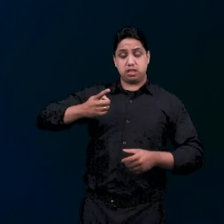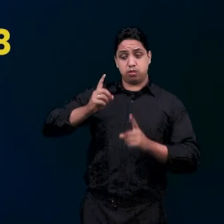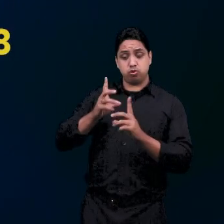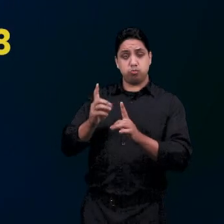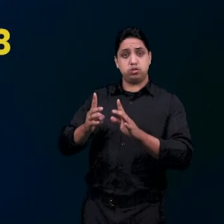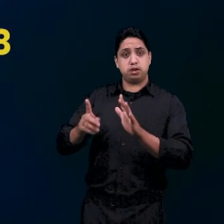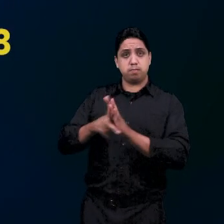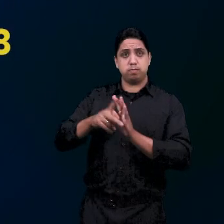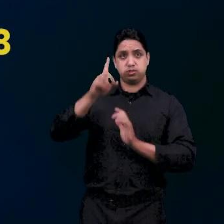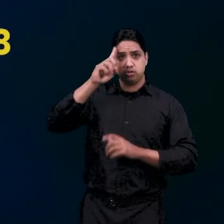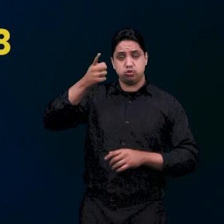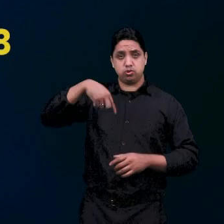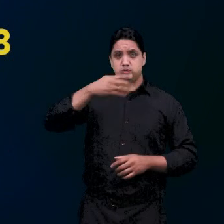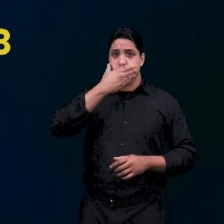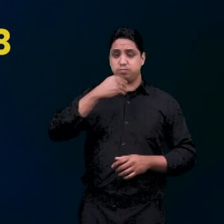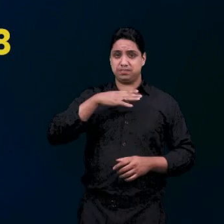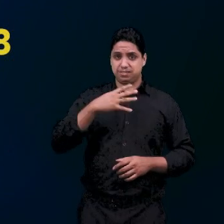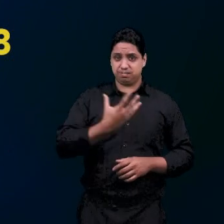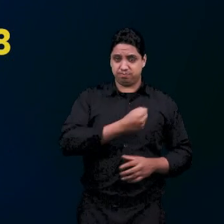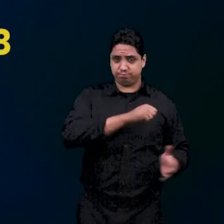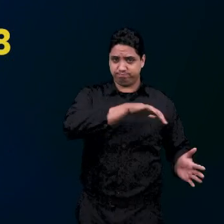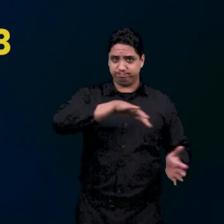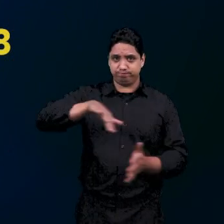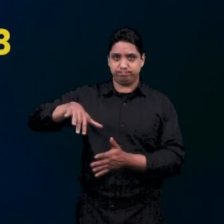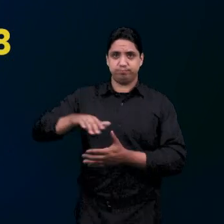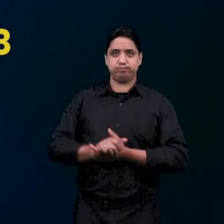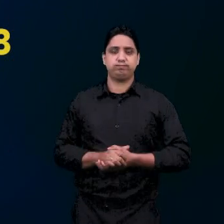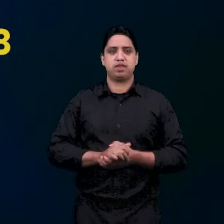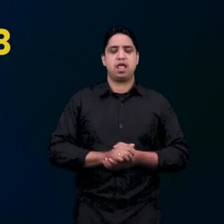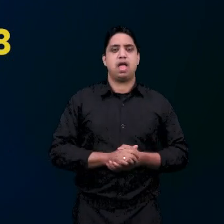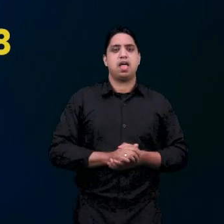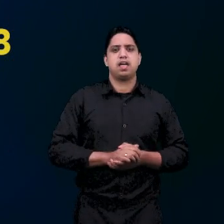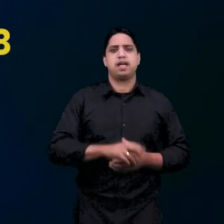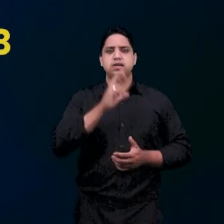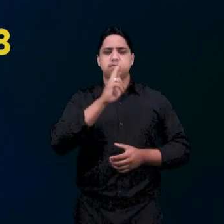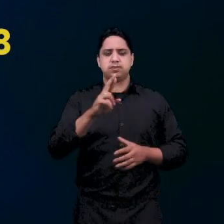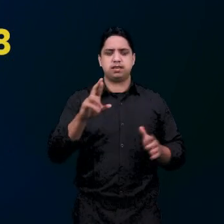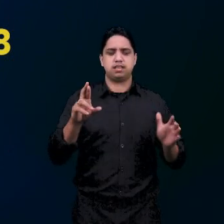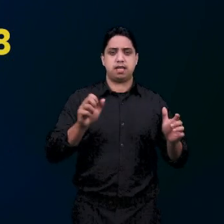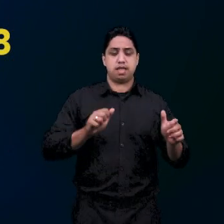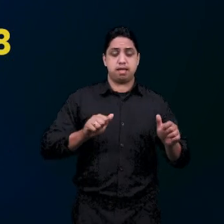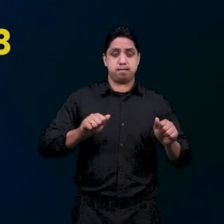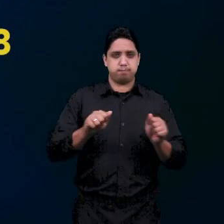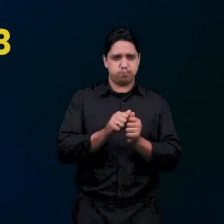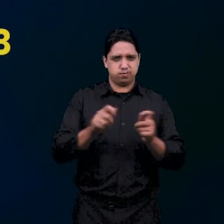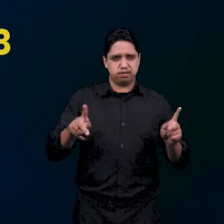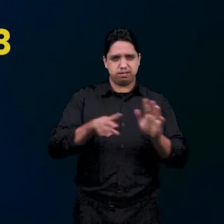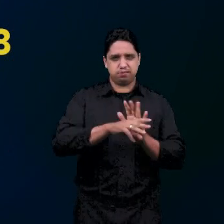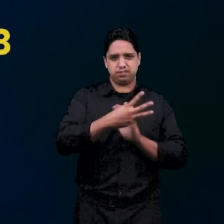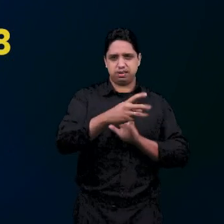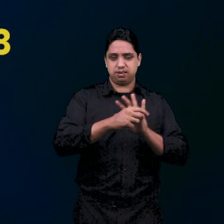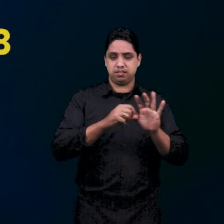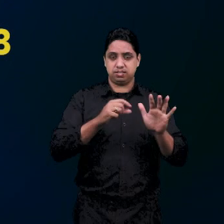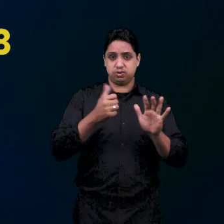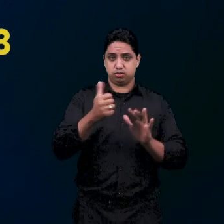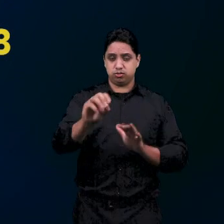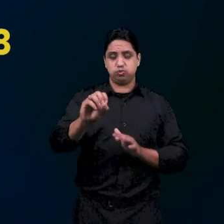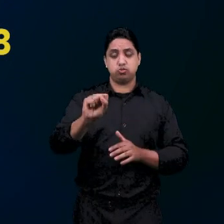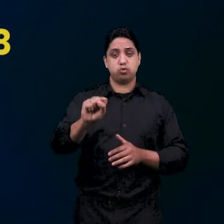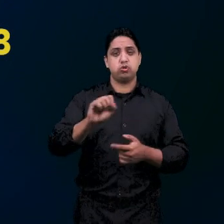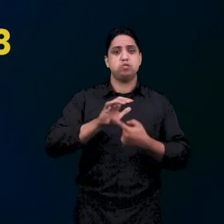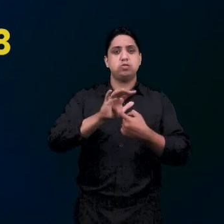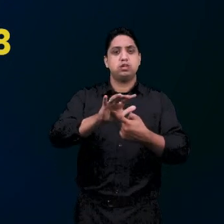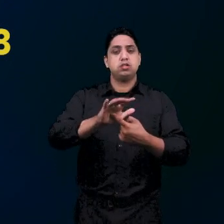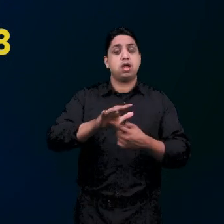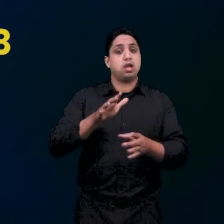fidélité. En réponse, je me rappelle Apocalypse 3,18 qui dit: je te conseille que de moi tu achètes de